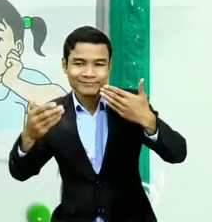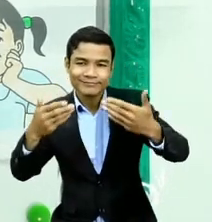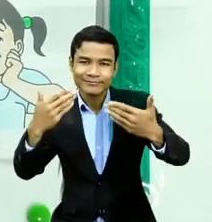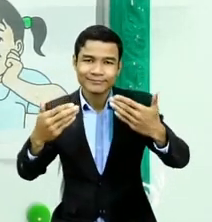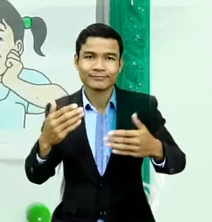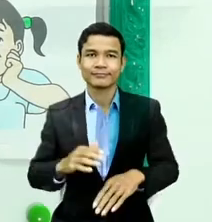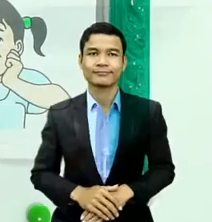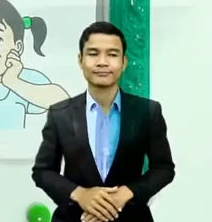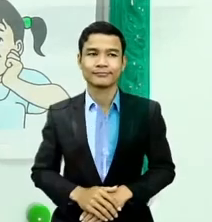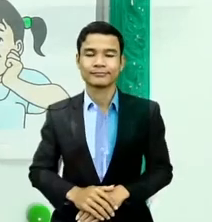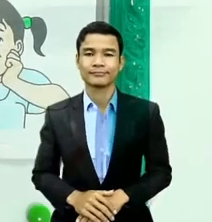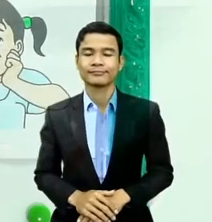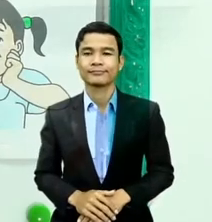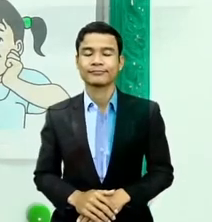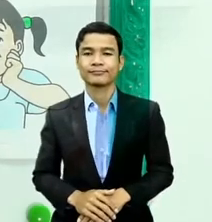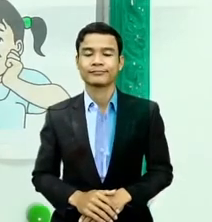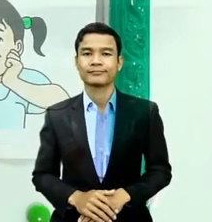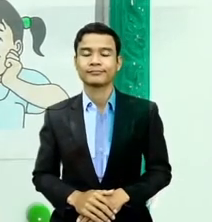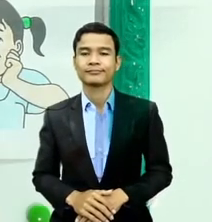co.